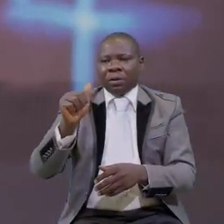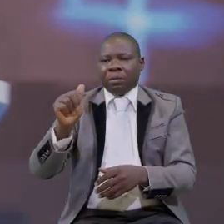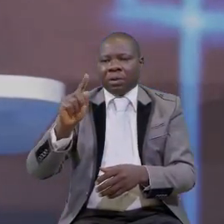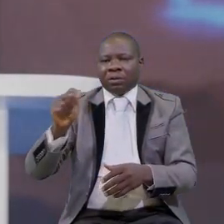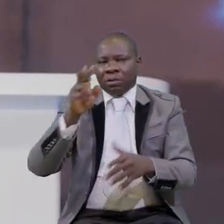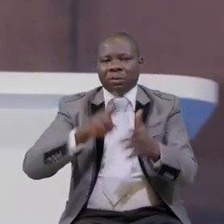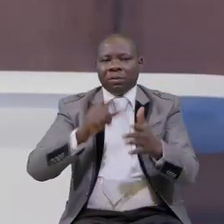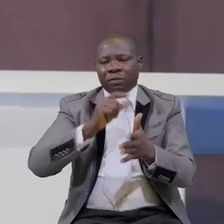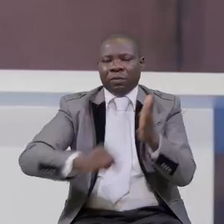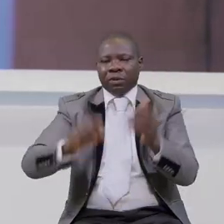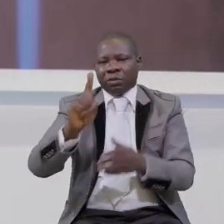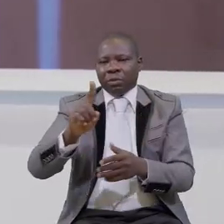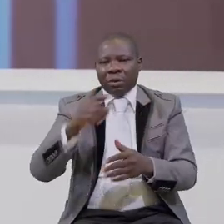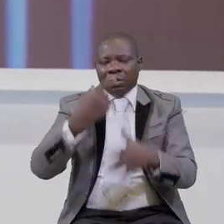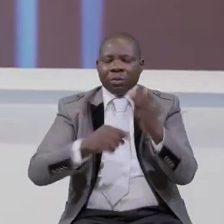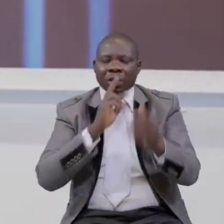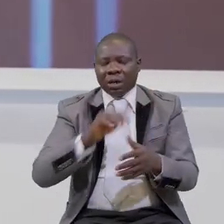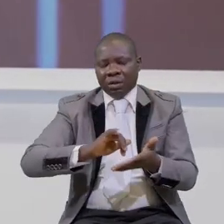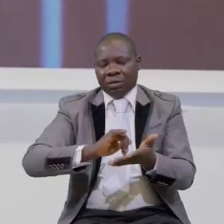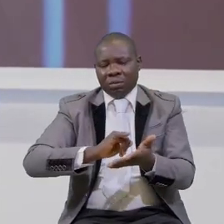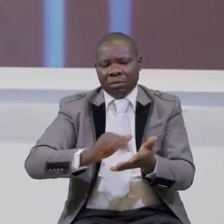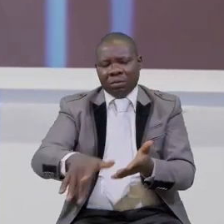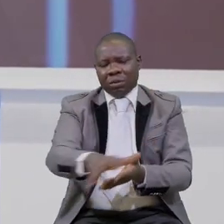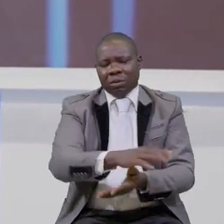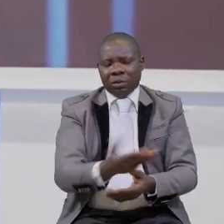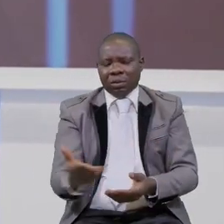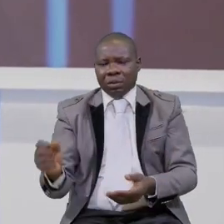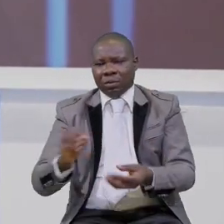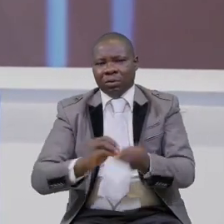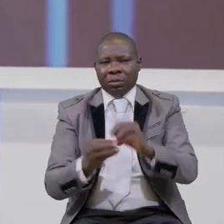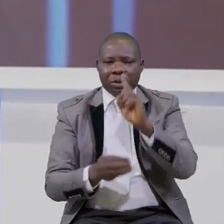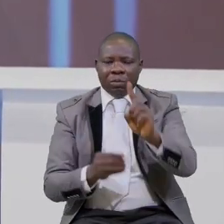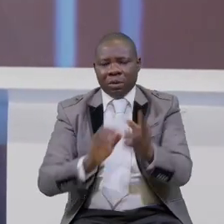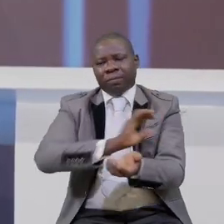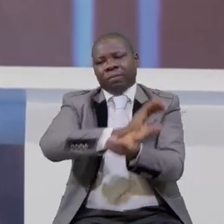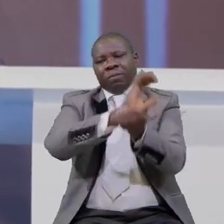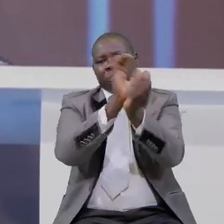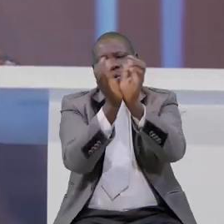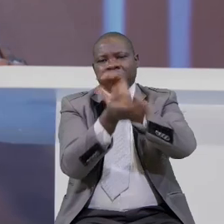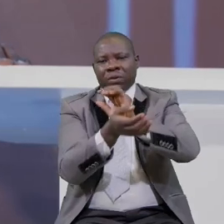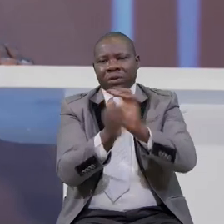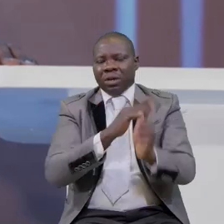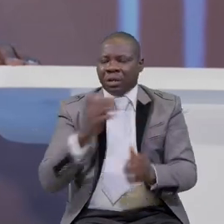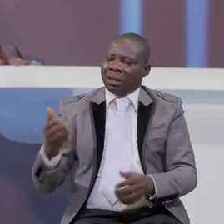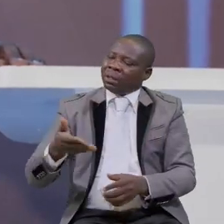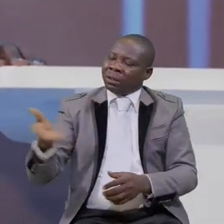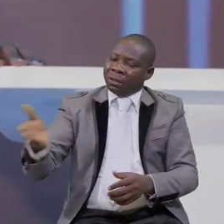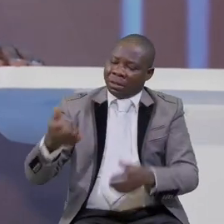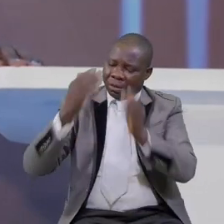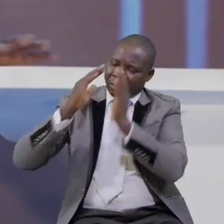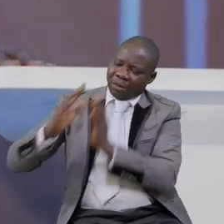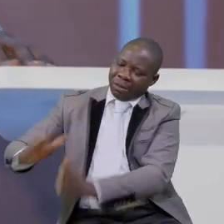1 que je vais vous lire. Quelles sont ces choses? Premièrement, la conversion. La conversion. Ils ont tout